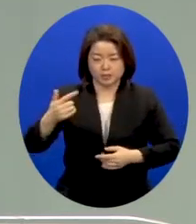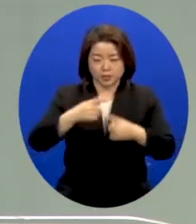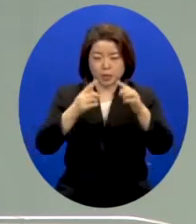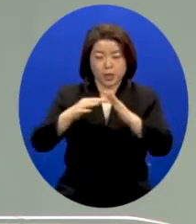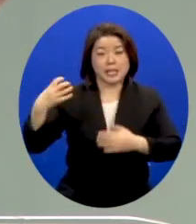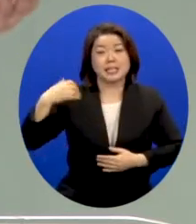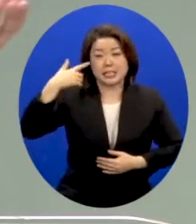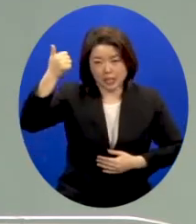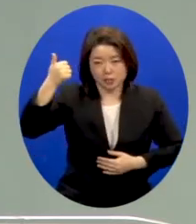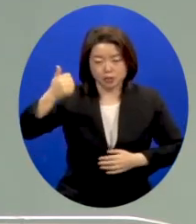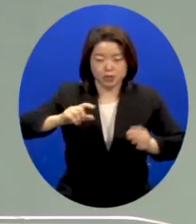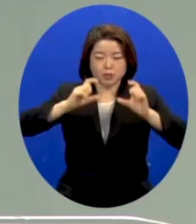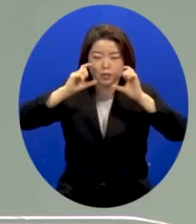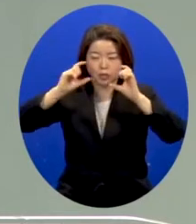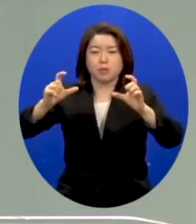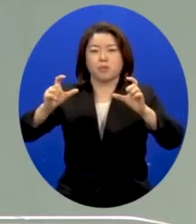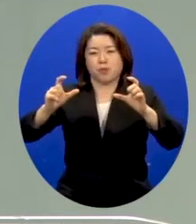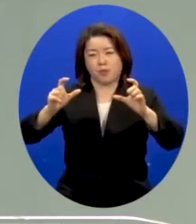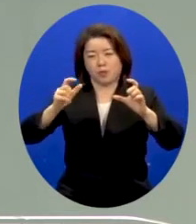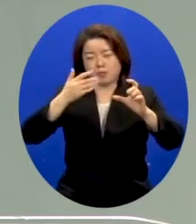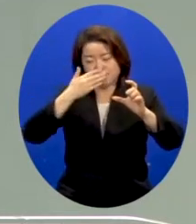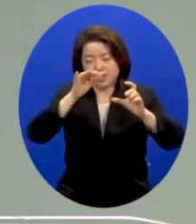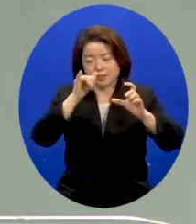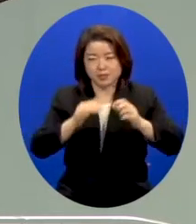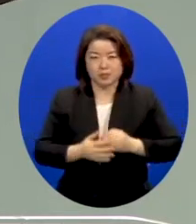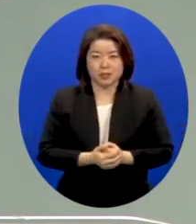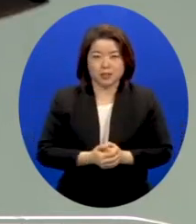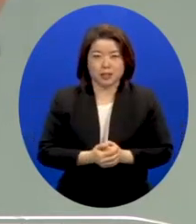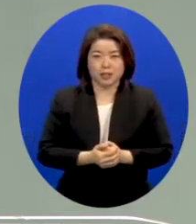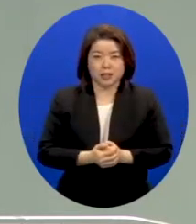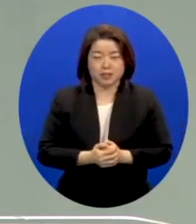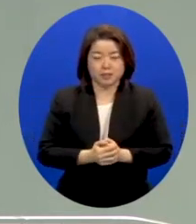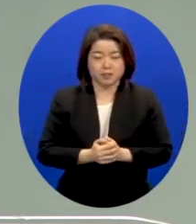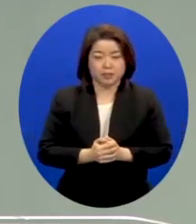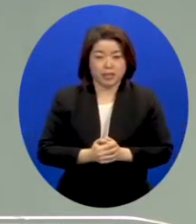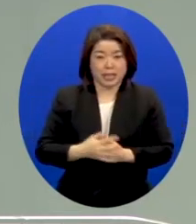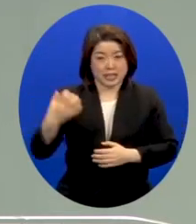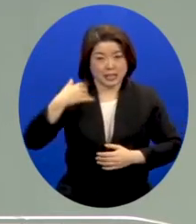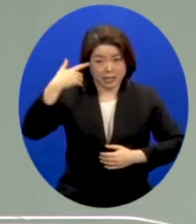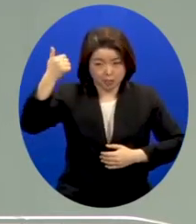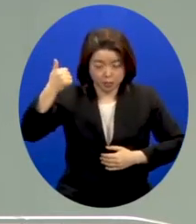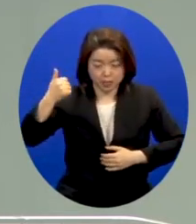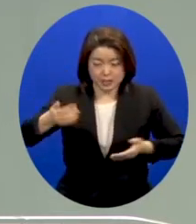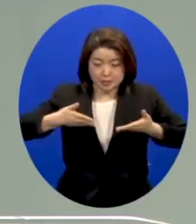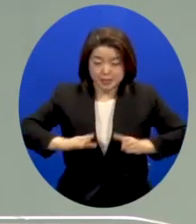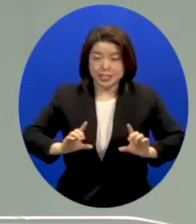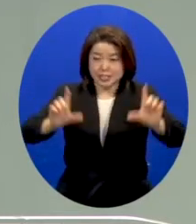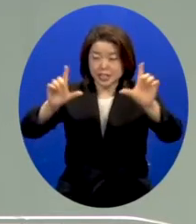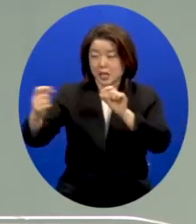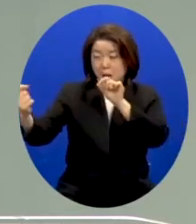이십니다 그렇게 선포 했었어요 담임 목사님 생신 이따가 옵니다 지금